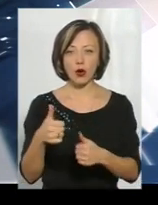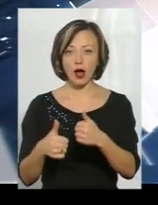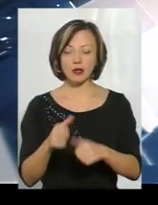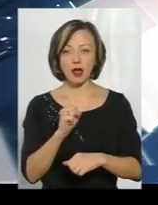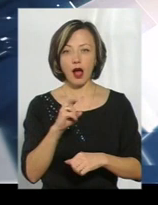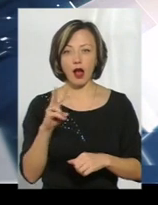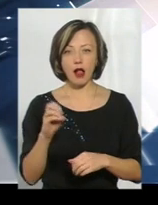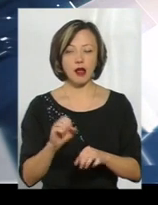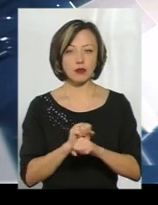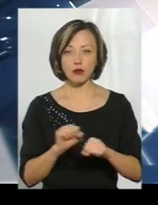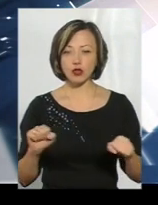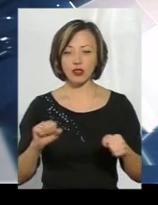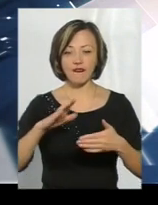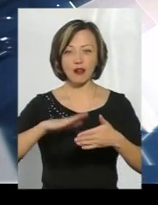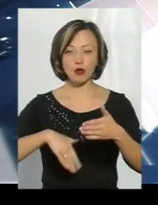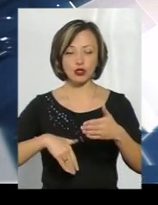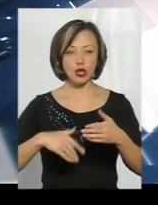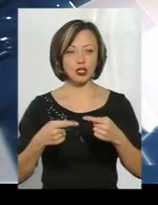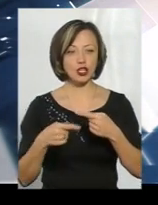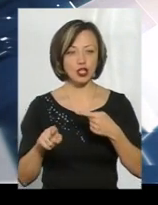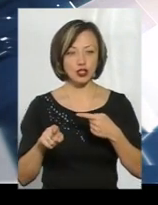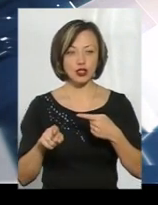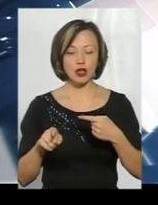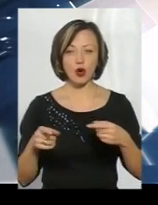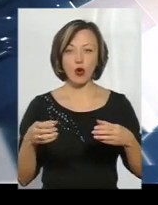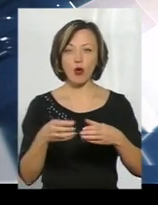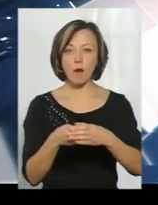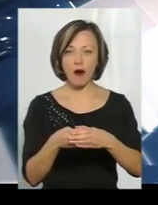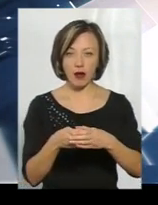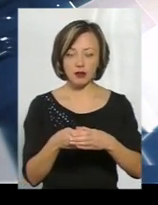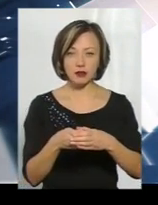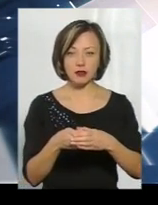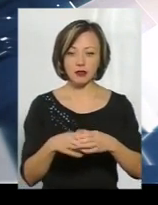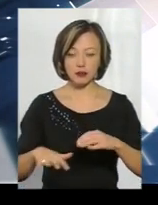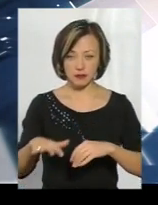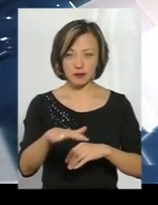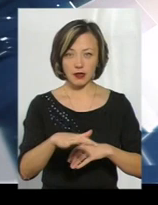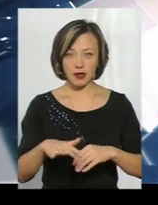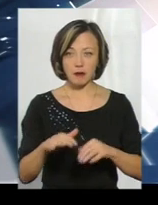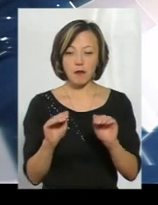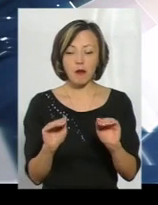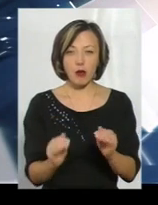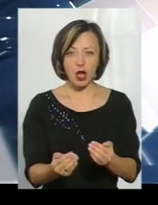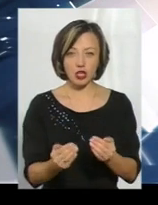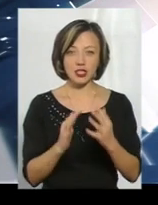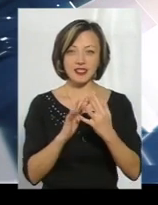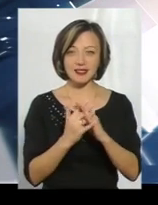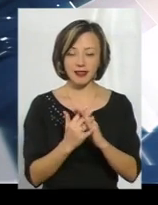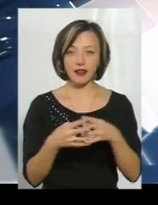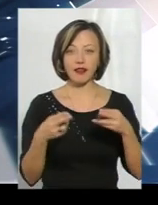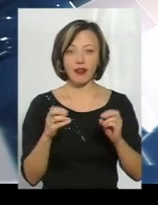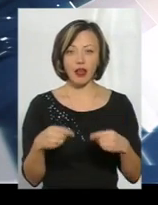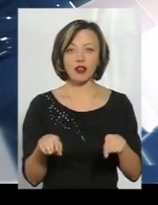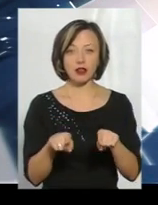можна виключати і інших громад, де які набагато менші сільські, де